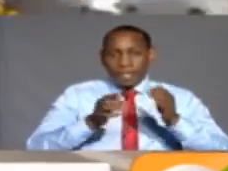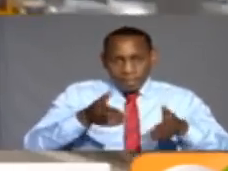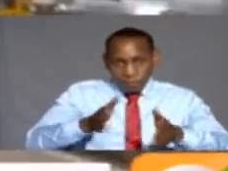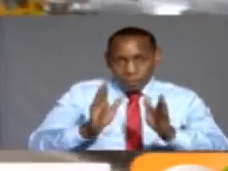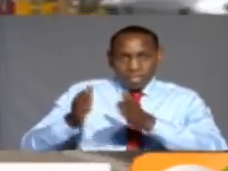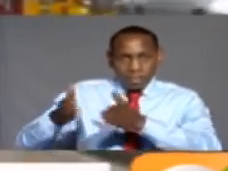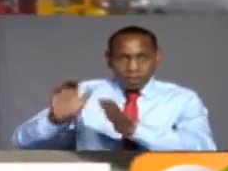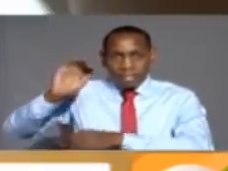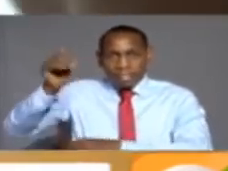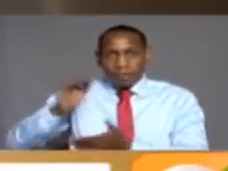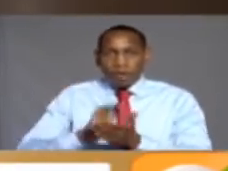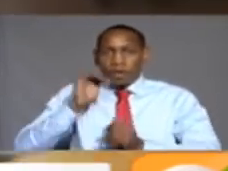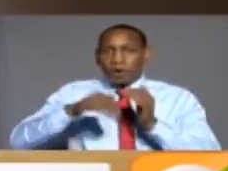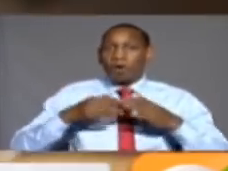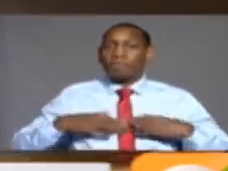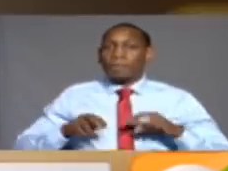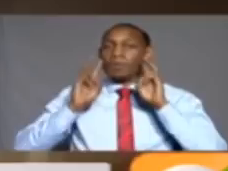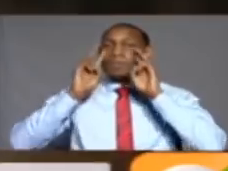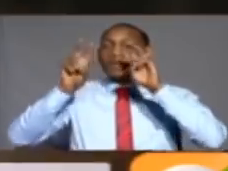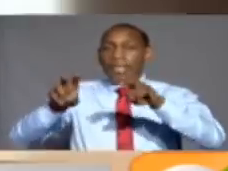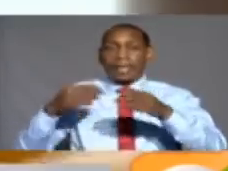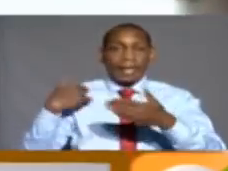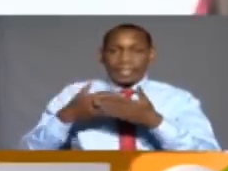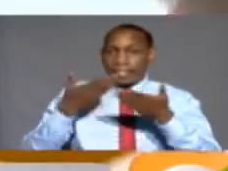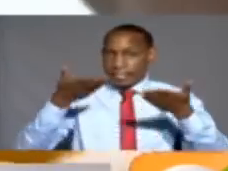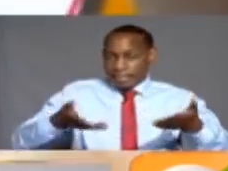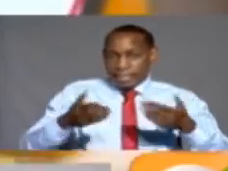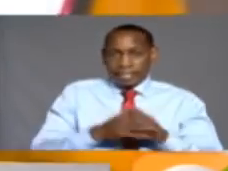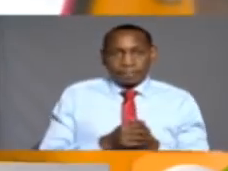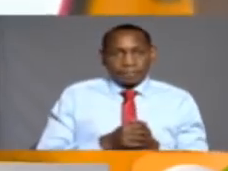streets town kila mtu ananiangalia, hata mpaka hadi sahii